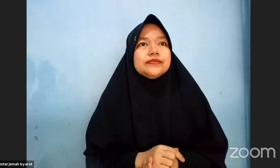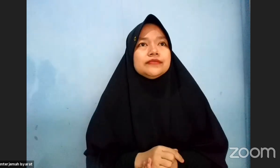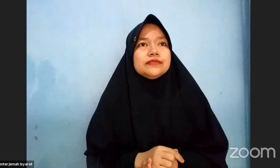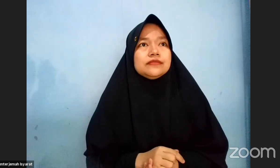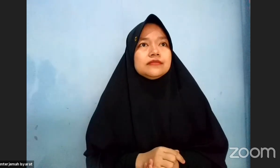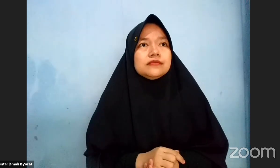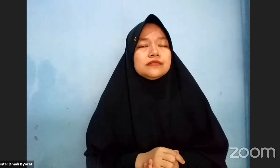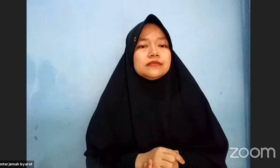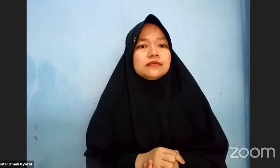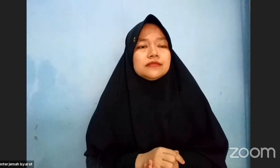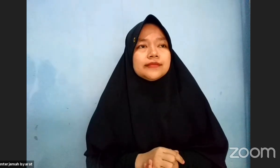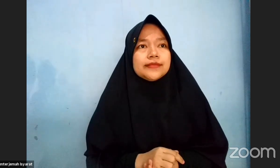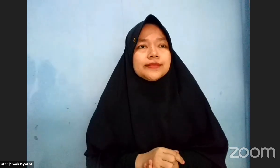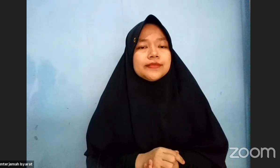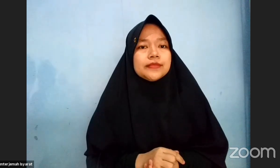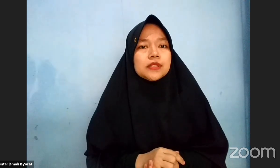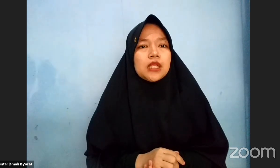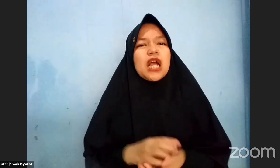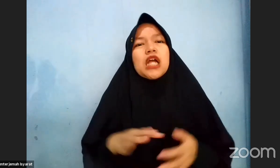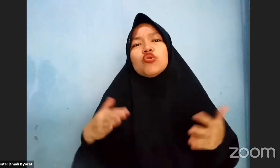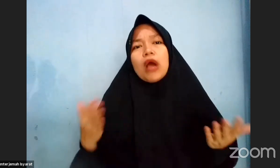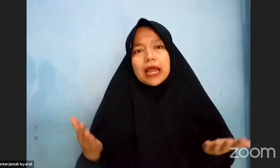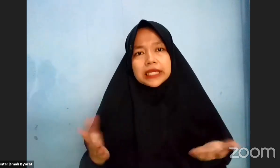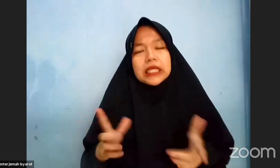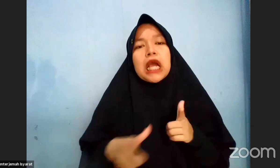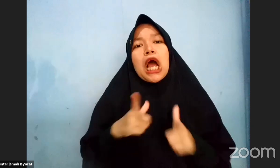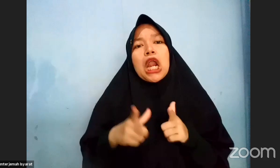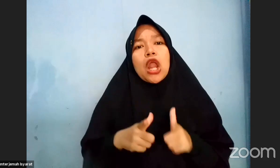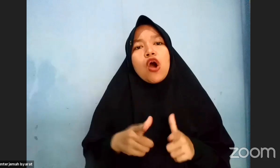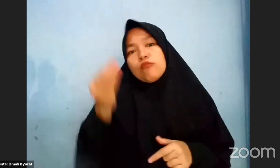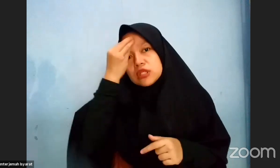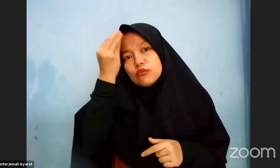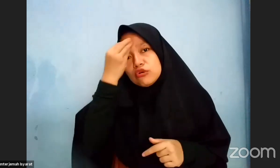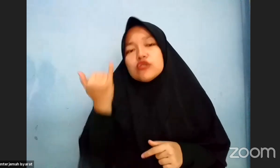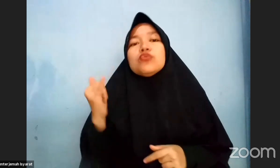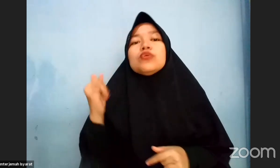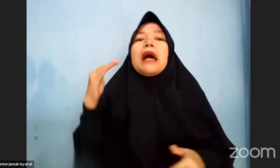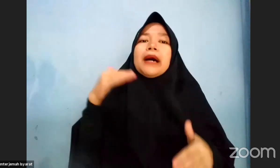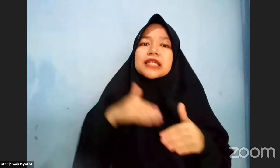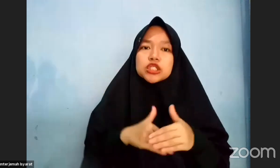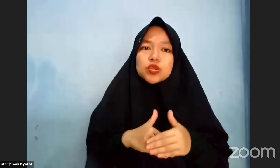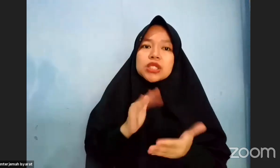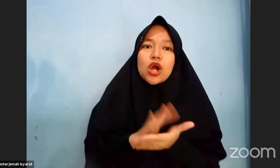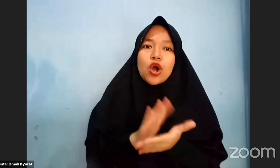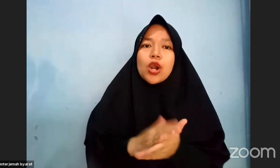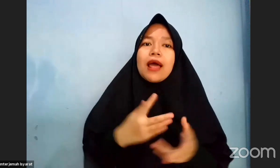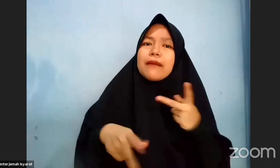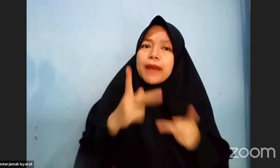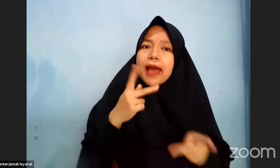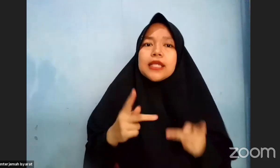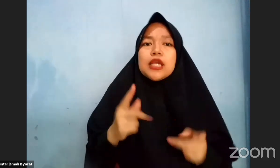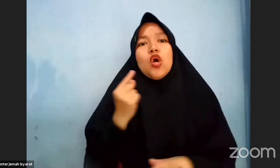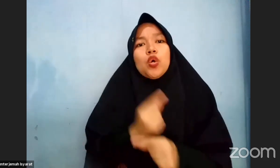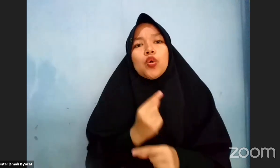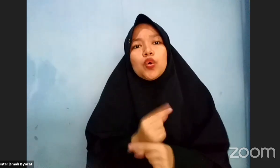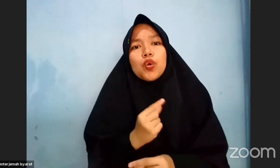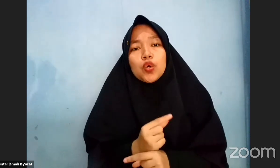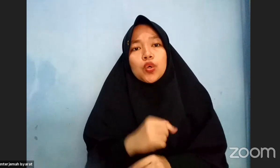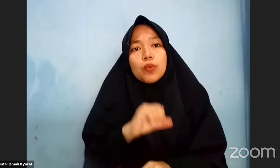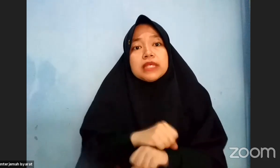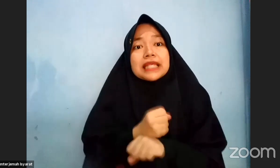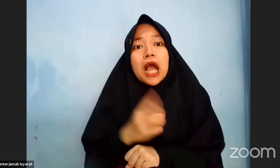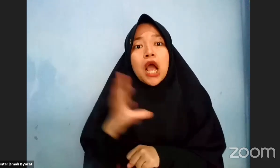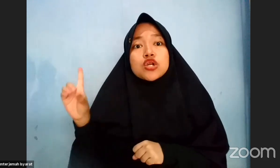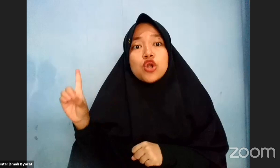muka nanti ya jadi disini kelas memungkinkan ya Bu Lailatul katakan kalau laptop nggak